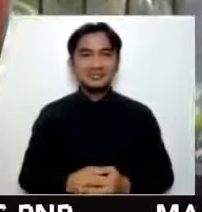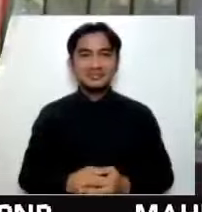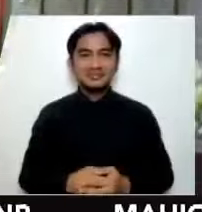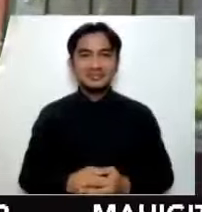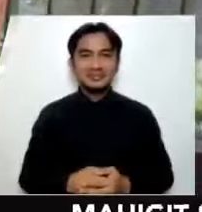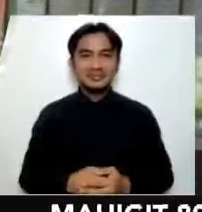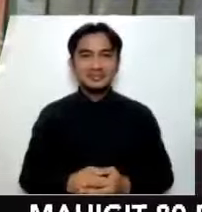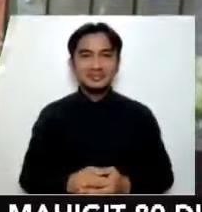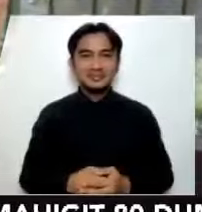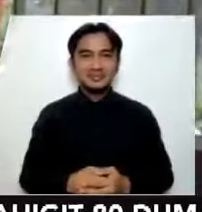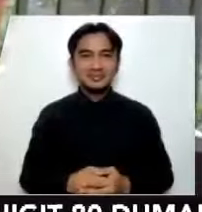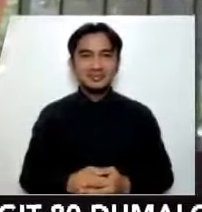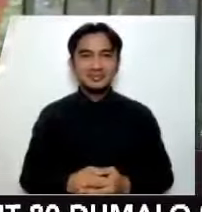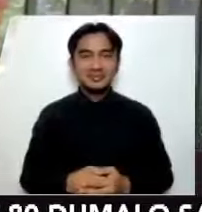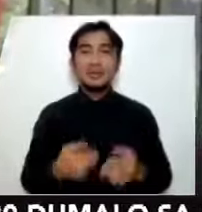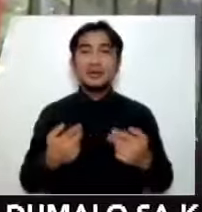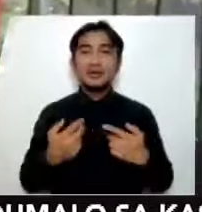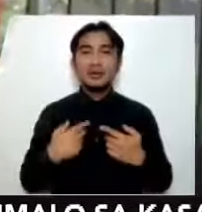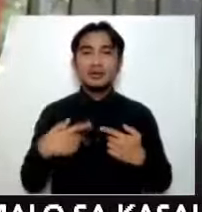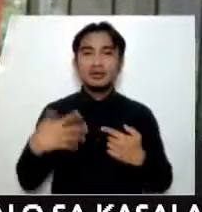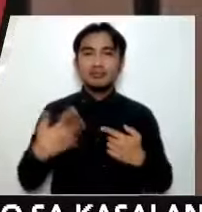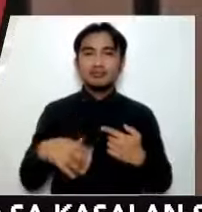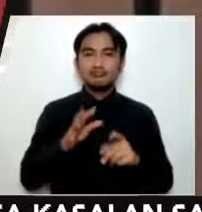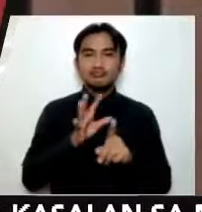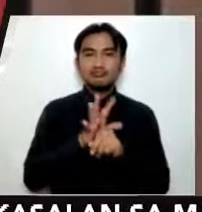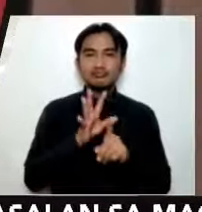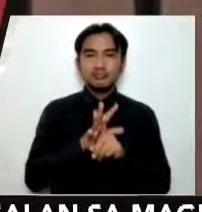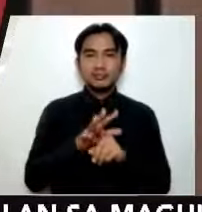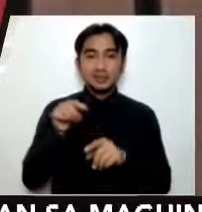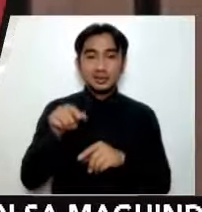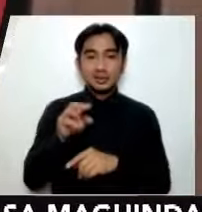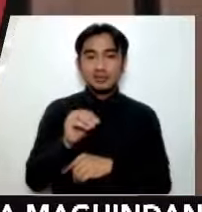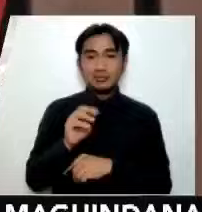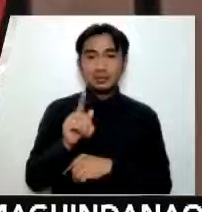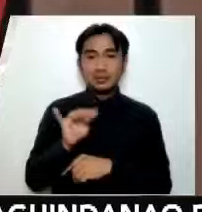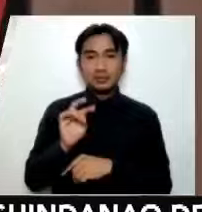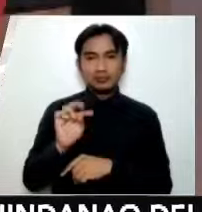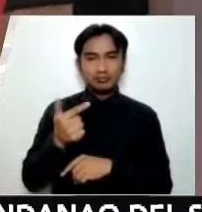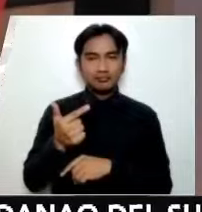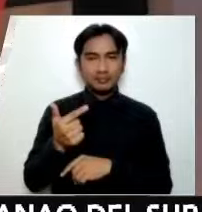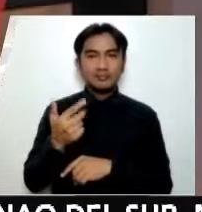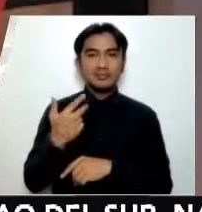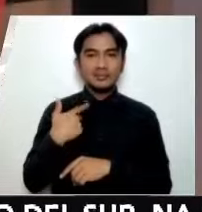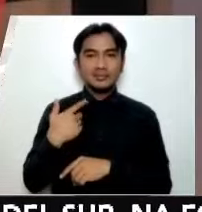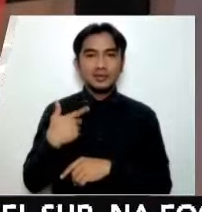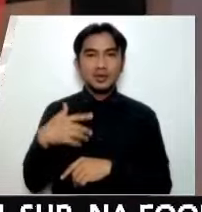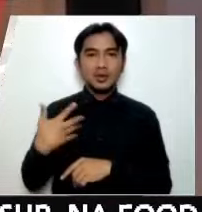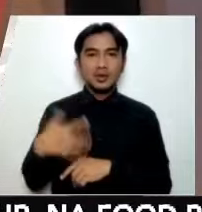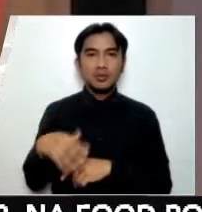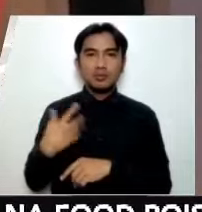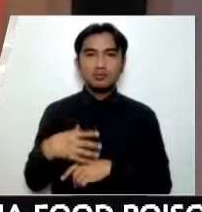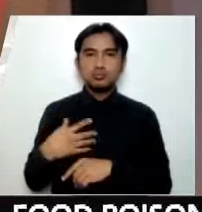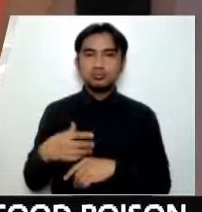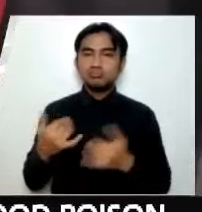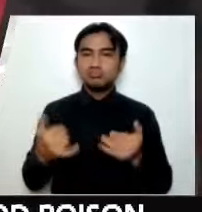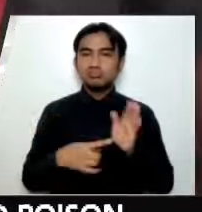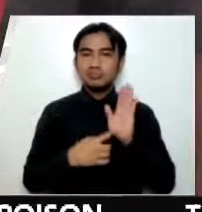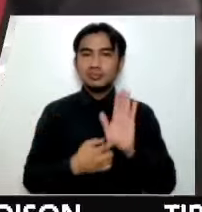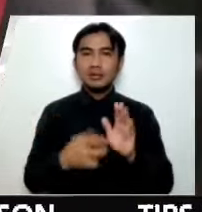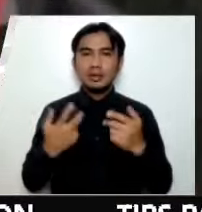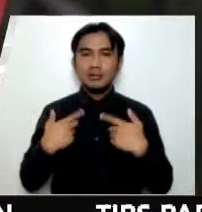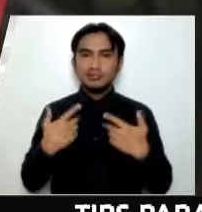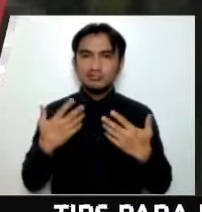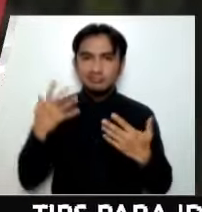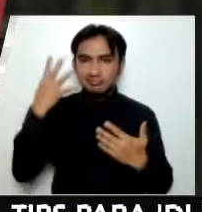kul GMA revenge drama na Makiling pasabog ang finale week bigating plot twists at dalawang Love